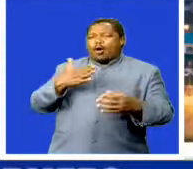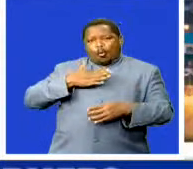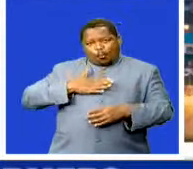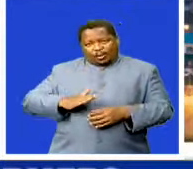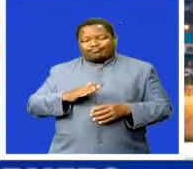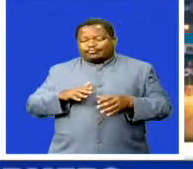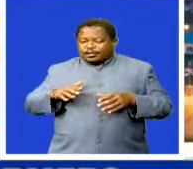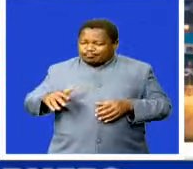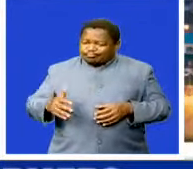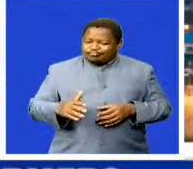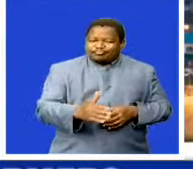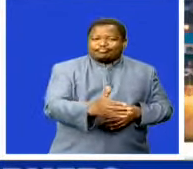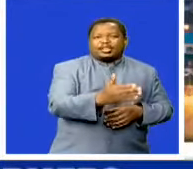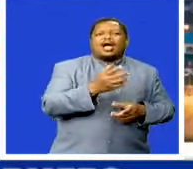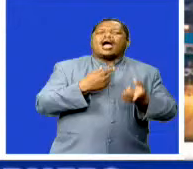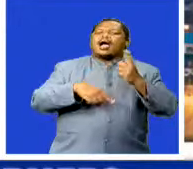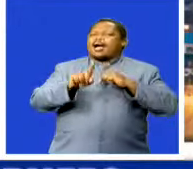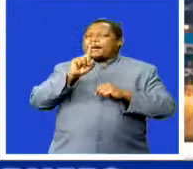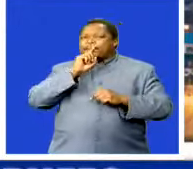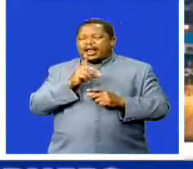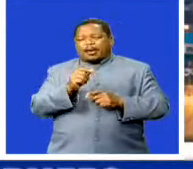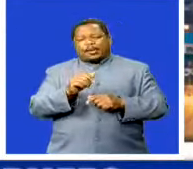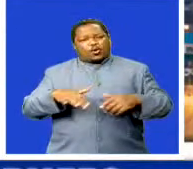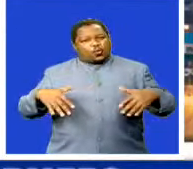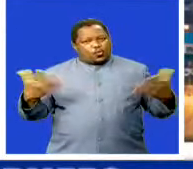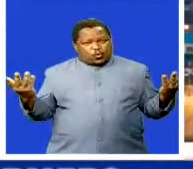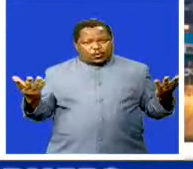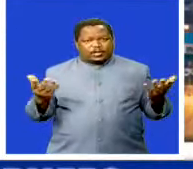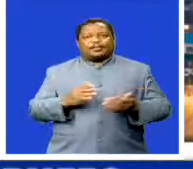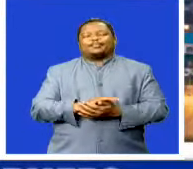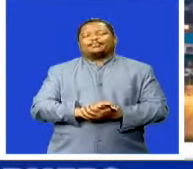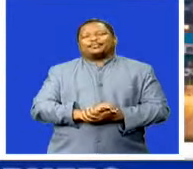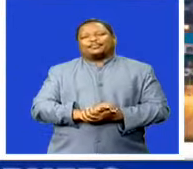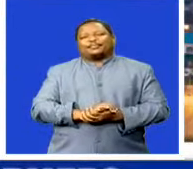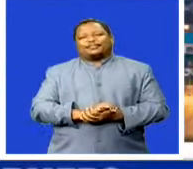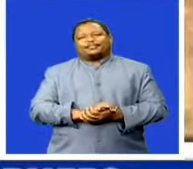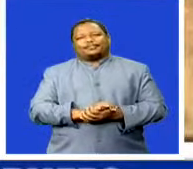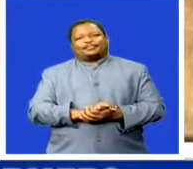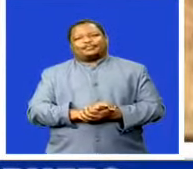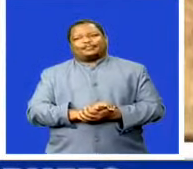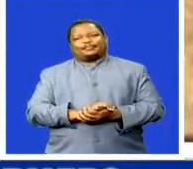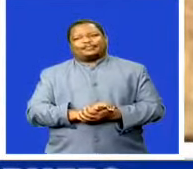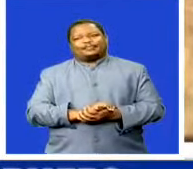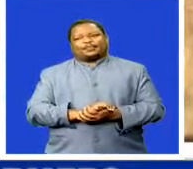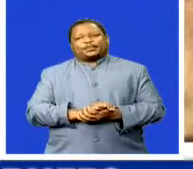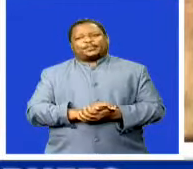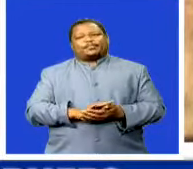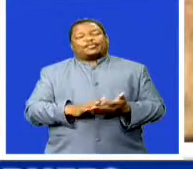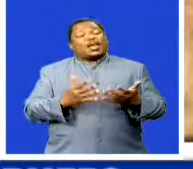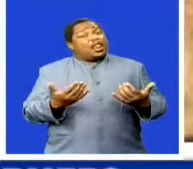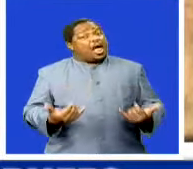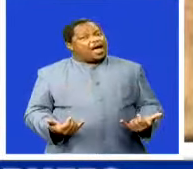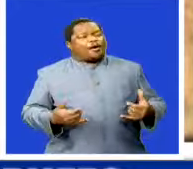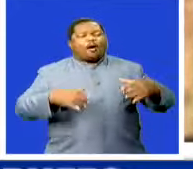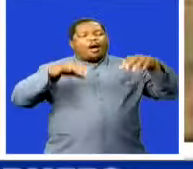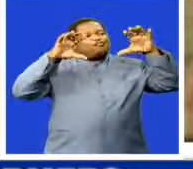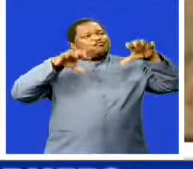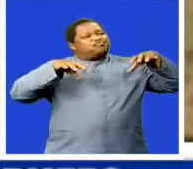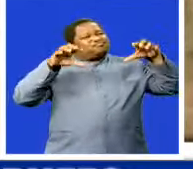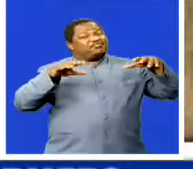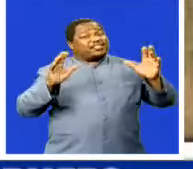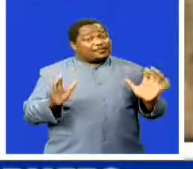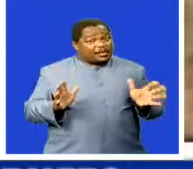yemasimi ngenxa yokuswela imali yokulima onke emasimi abo Lidulu selinile hulumende